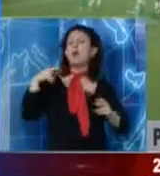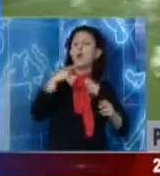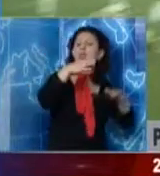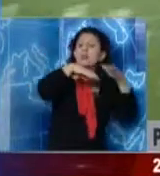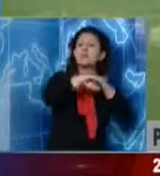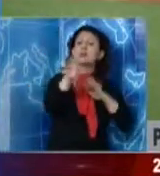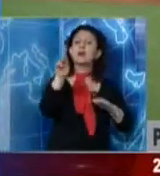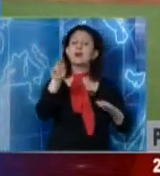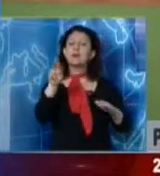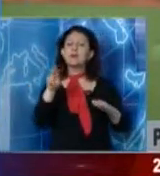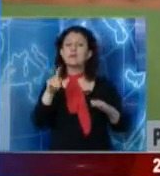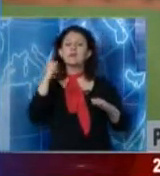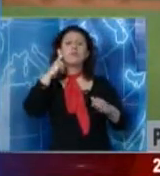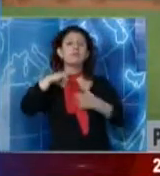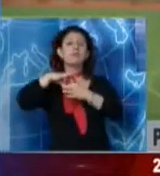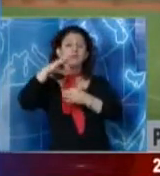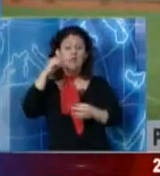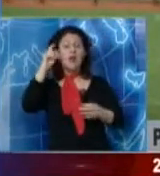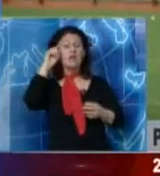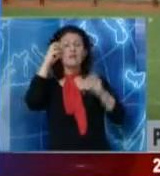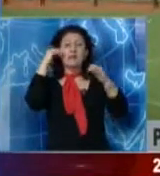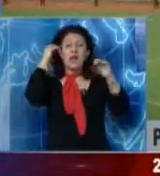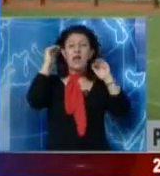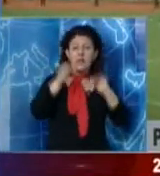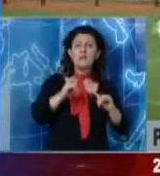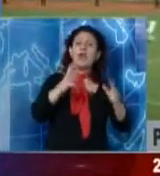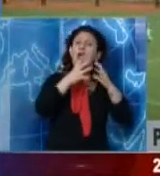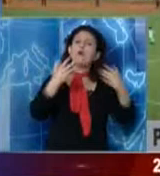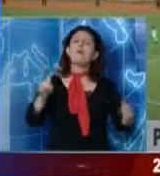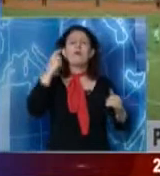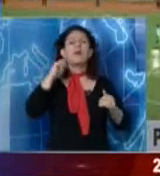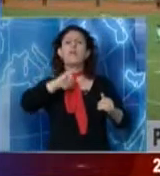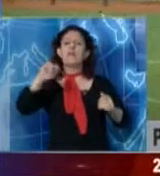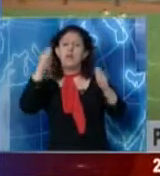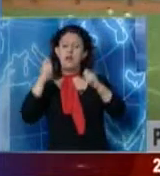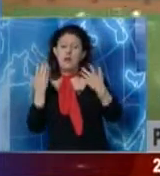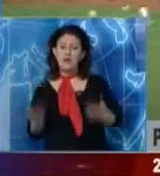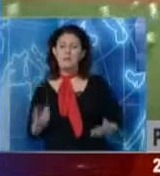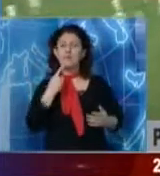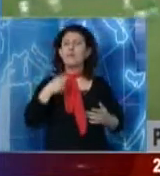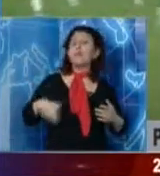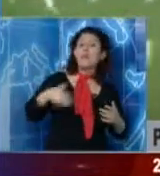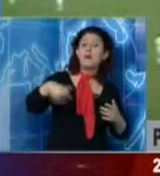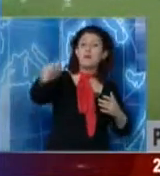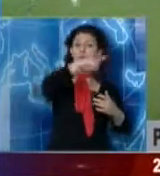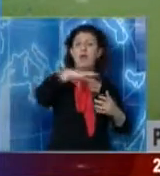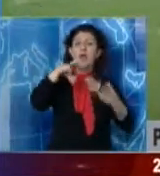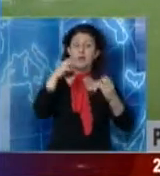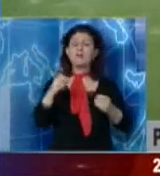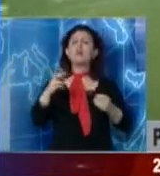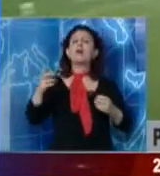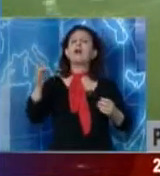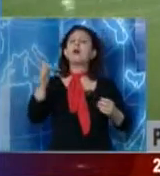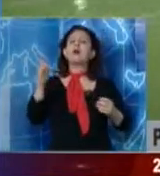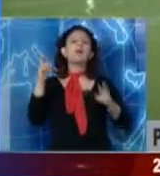gibi bir insana atılabilecek en büyük iftirayı attılar. Ben bunların hepsini kamuoyunun